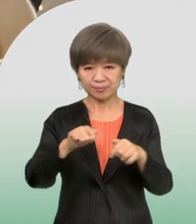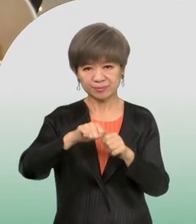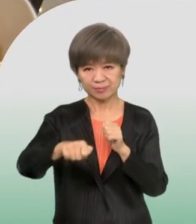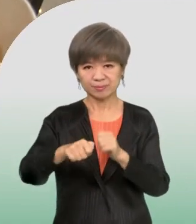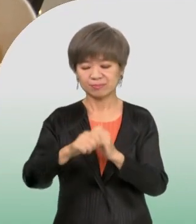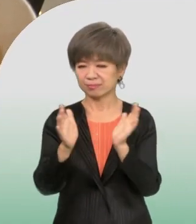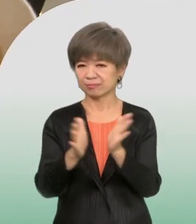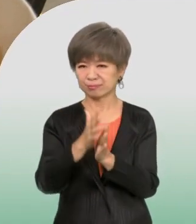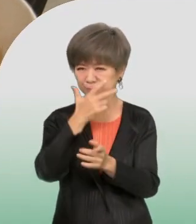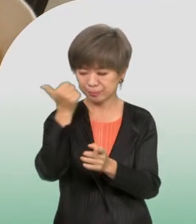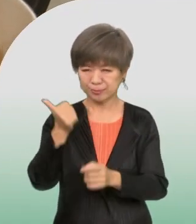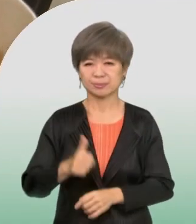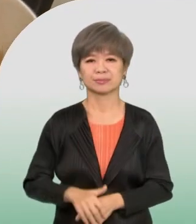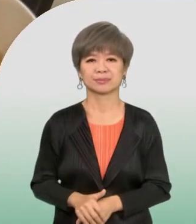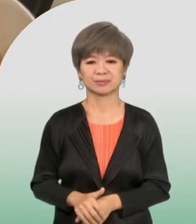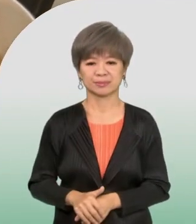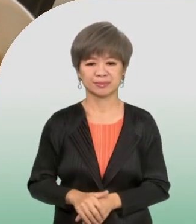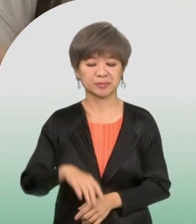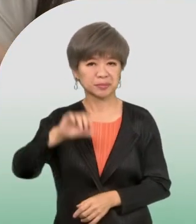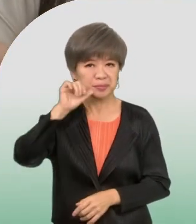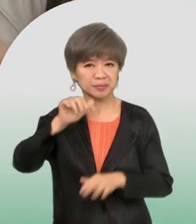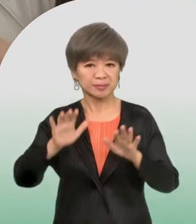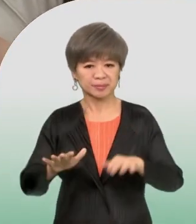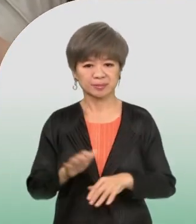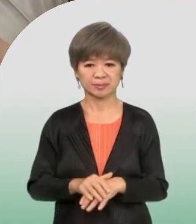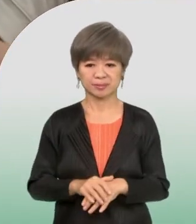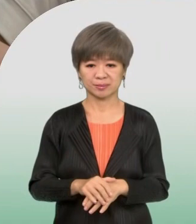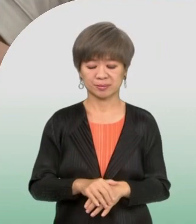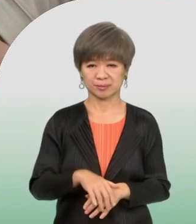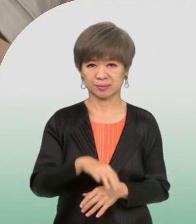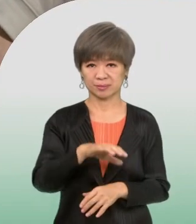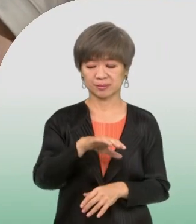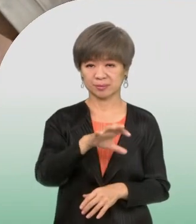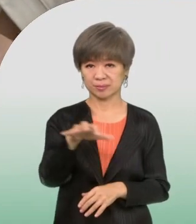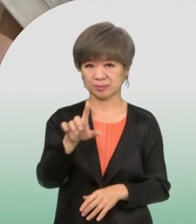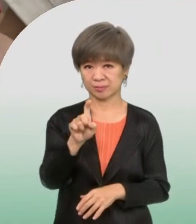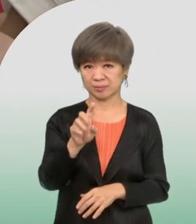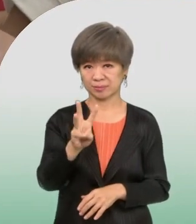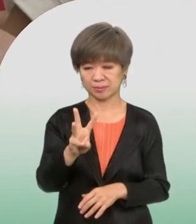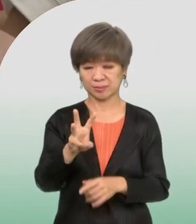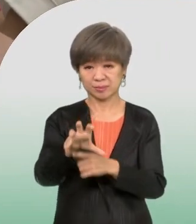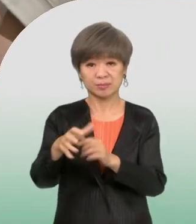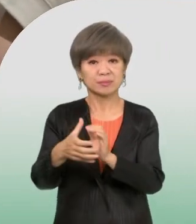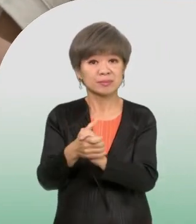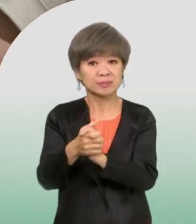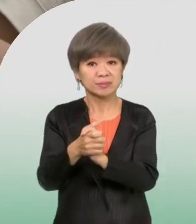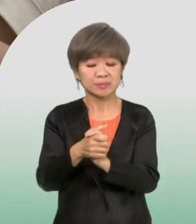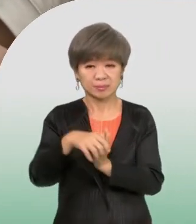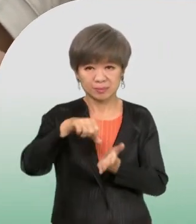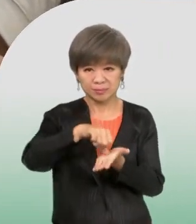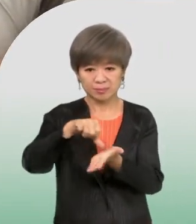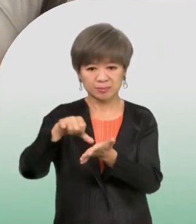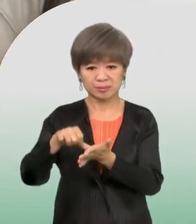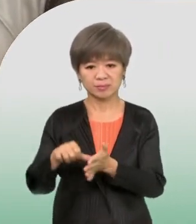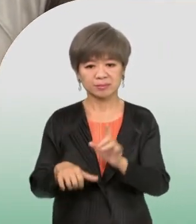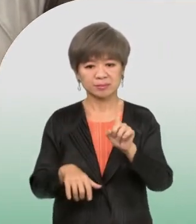蛋神。 在苗栗目前为止有13个农友在苗栗县各个地方来施作，大概